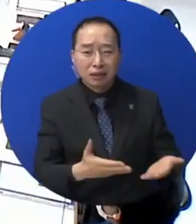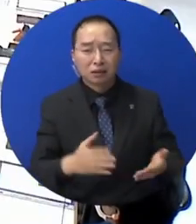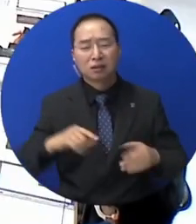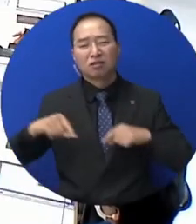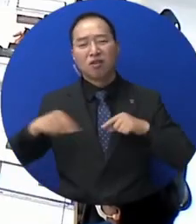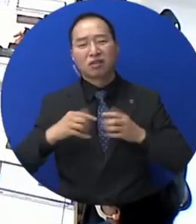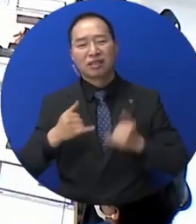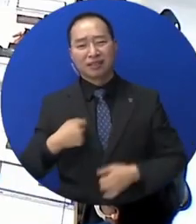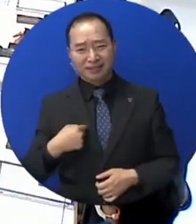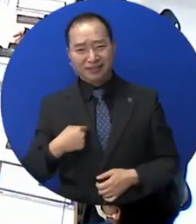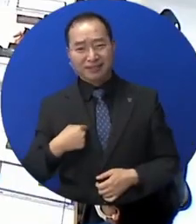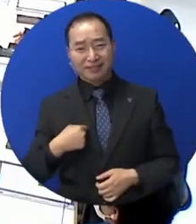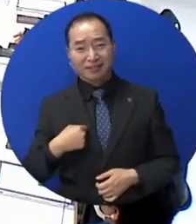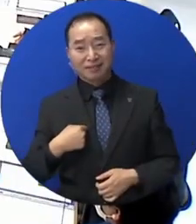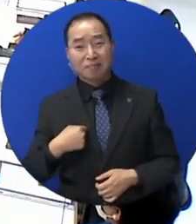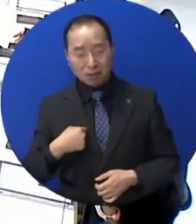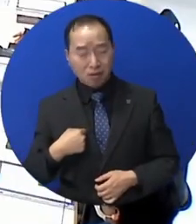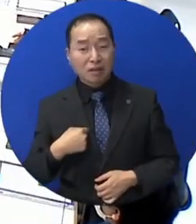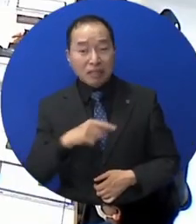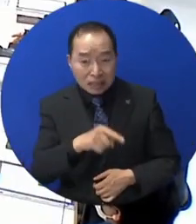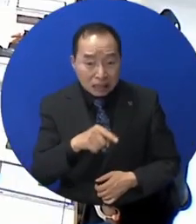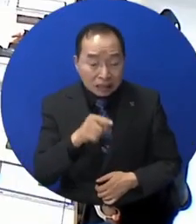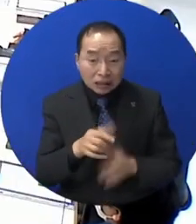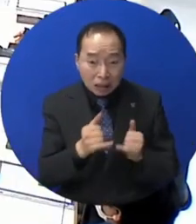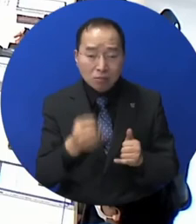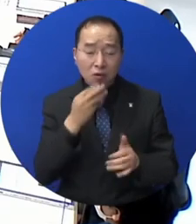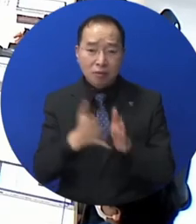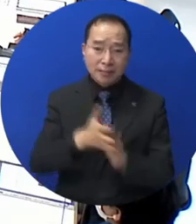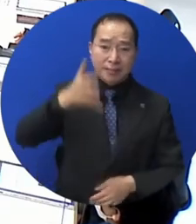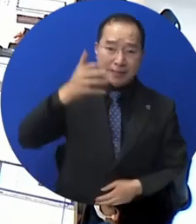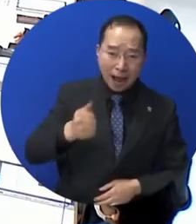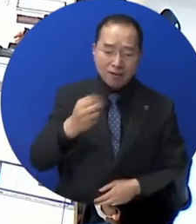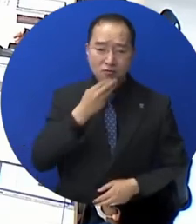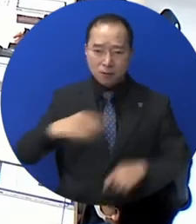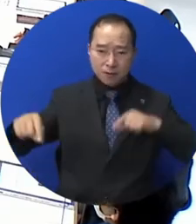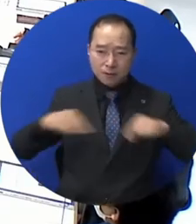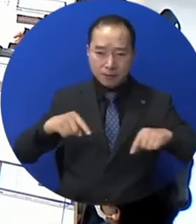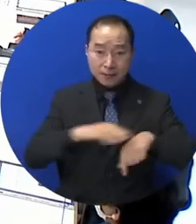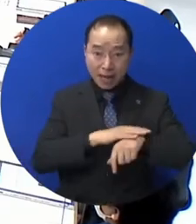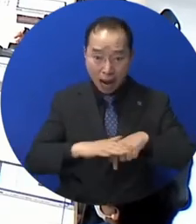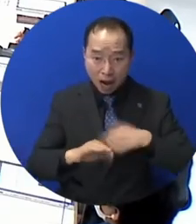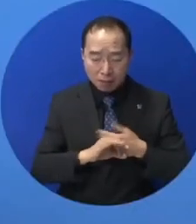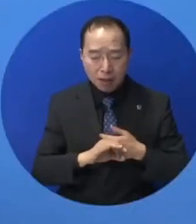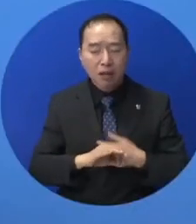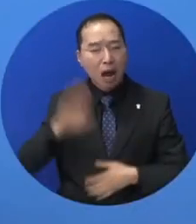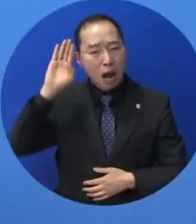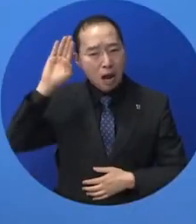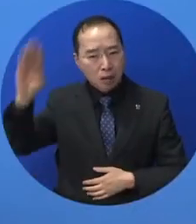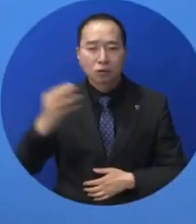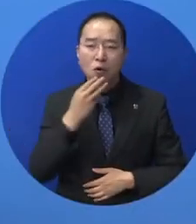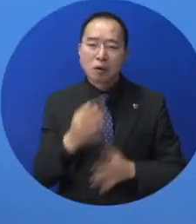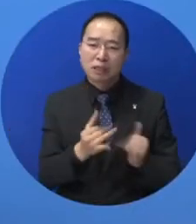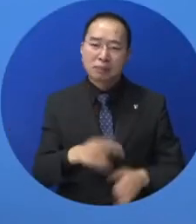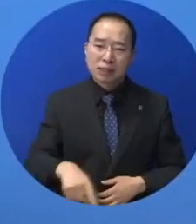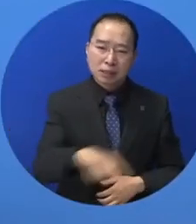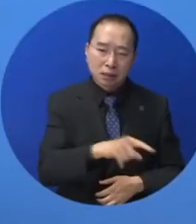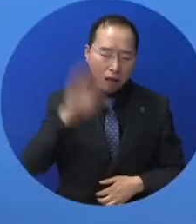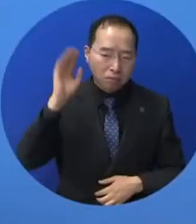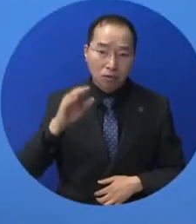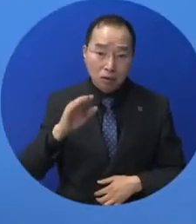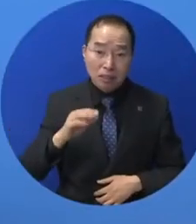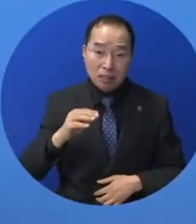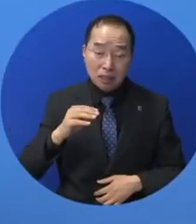그런 시장 후보자가 되고 또 서울시의 그 시정을 펼친다고 하면은 아마 먼 훗날에는 또 우리 서울 시민들이 기쁨의